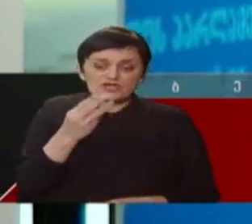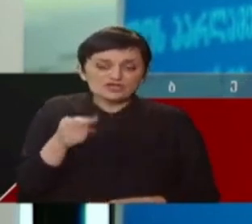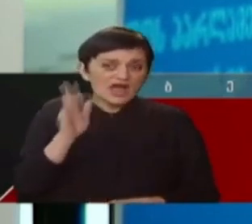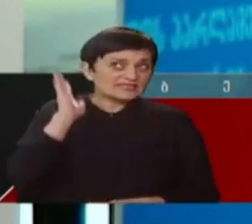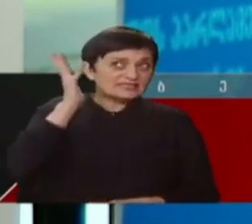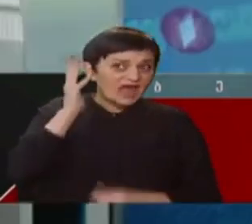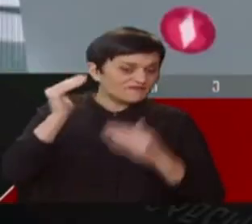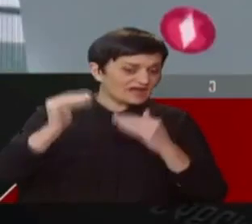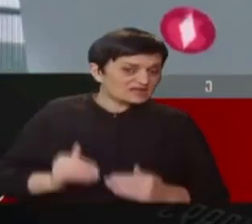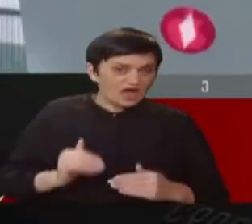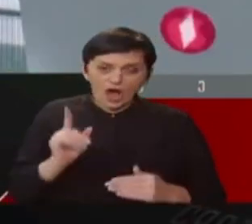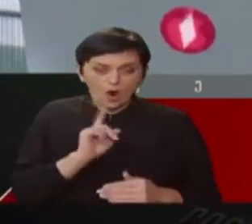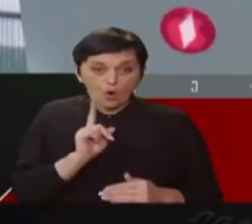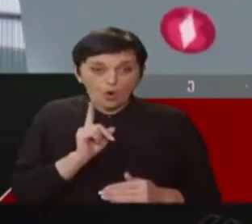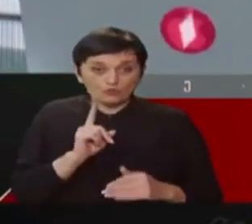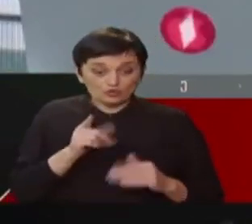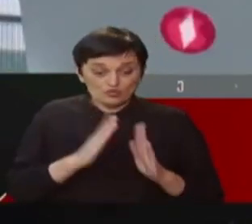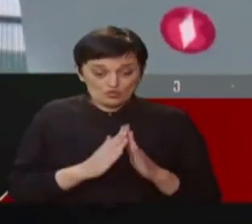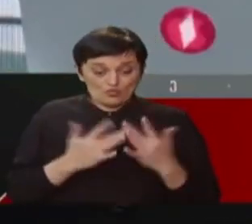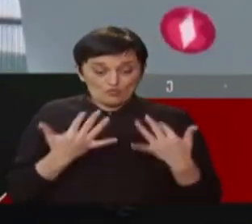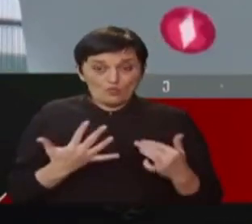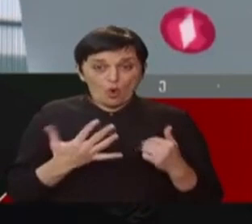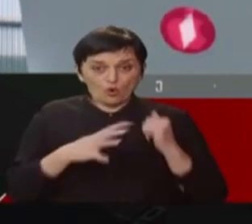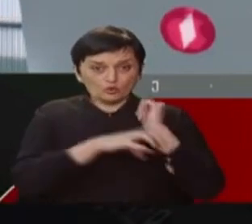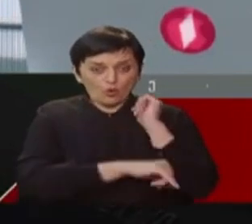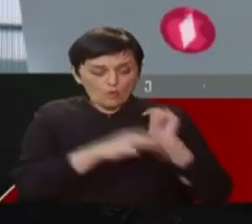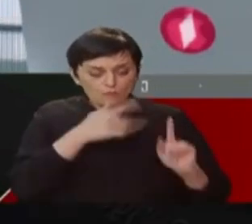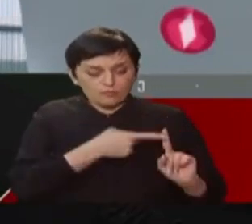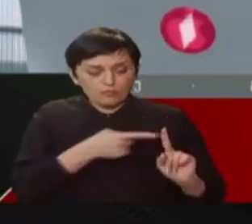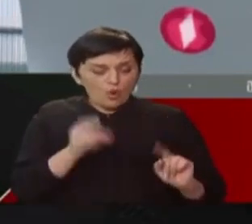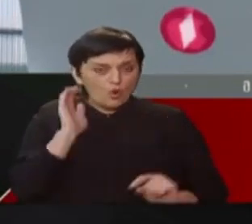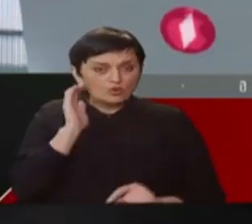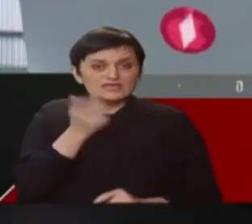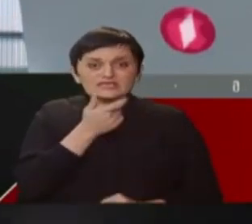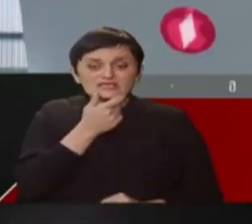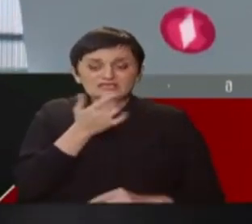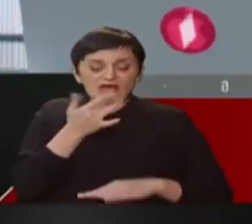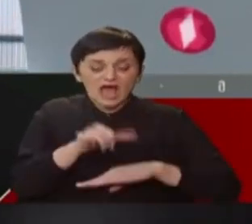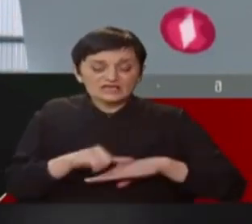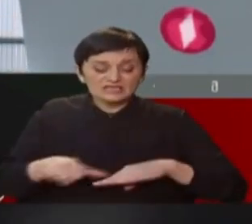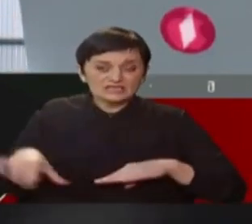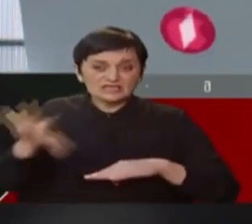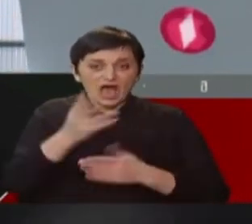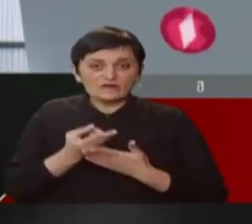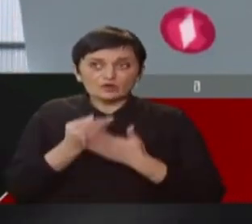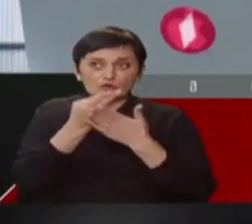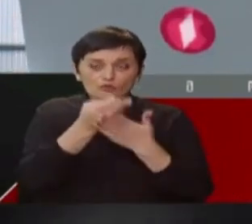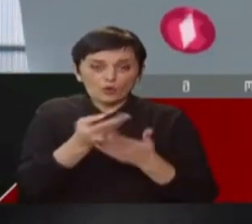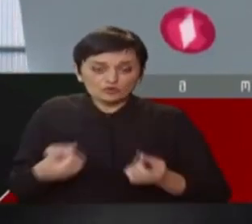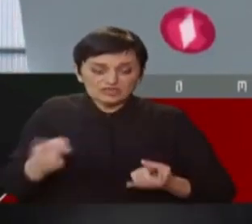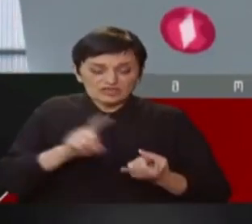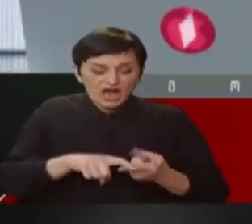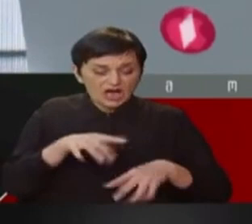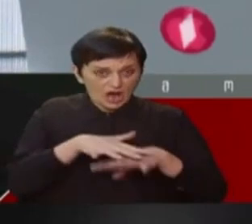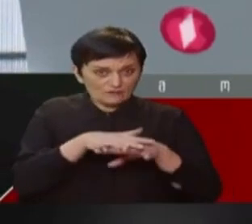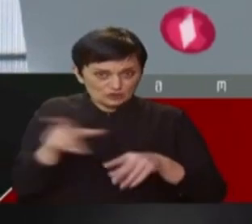თუნდაც ეს მოთხოვნა ბატონო იაგო, რაც ბოლო პერიოდში გვესმის ხოლმე მიხელ სააკაშვილის საზღვარგარეთ გადაყვანის მოთხოვნით გამართული აქციები, თვლით